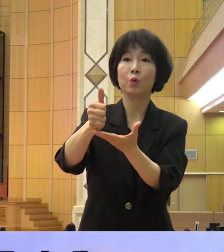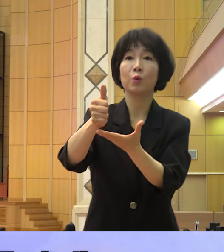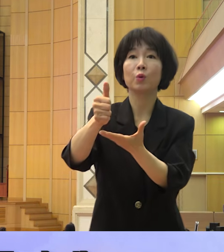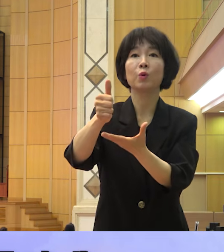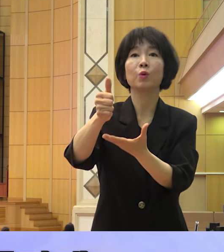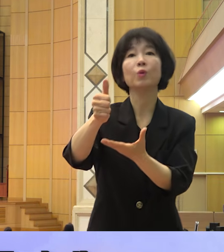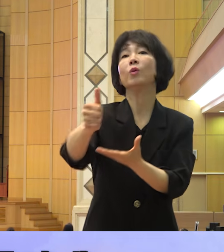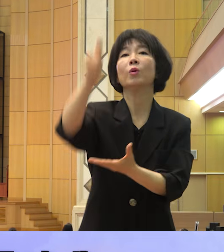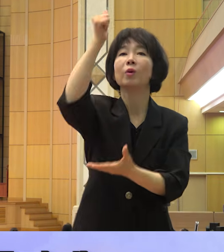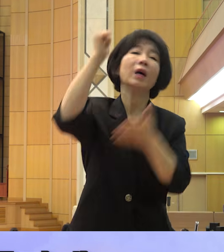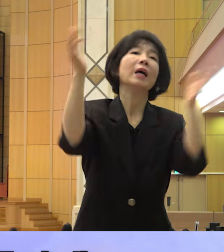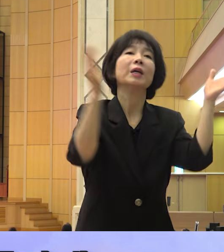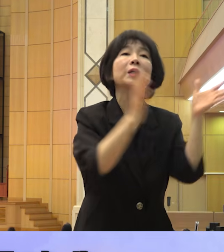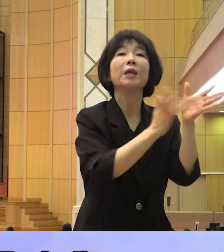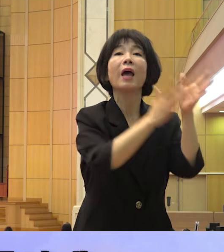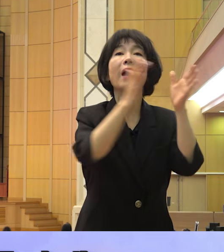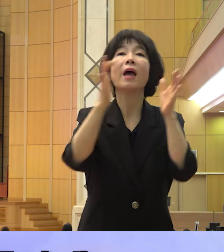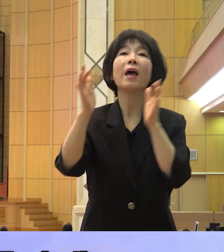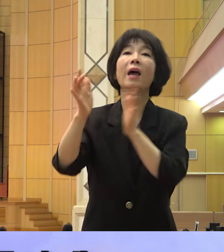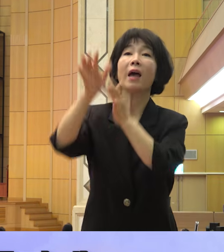예수